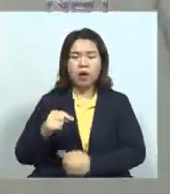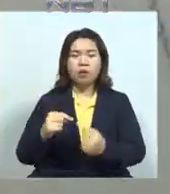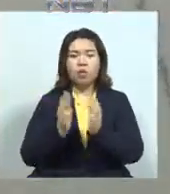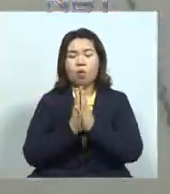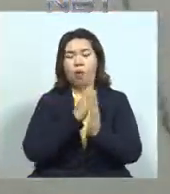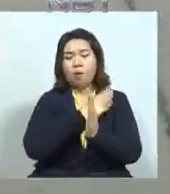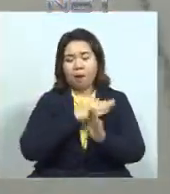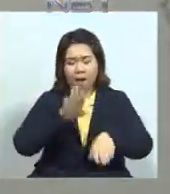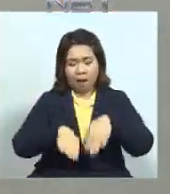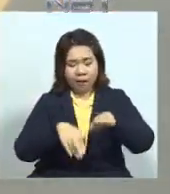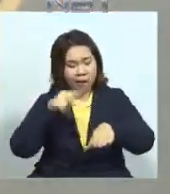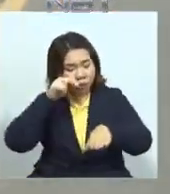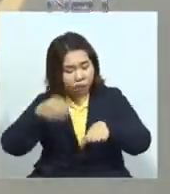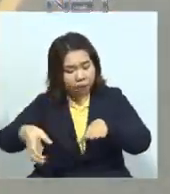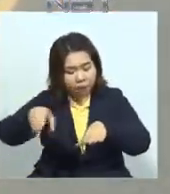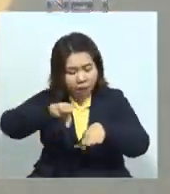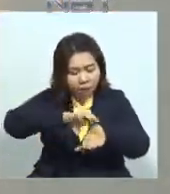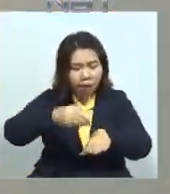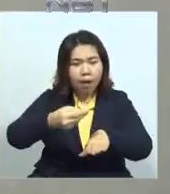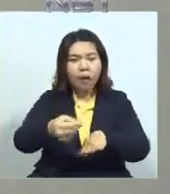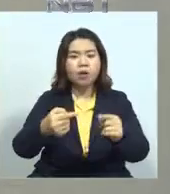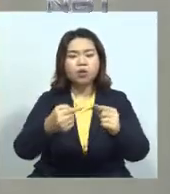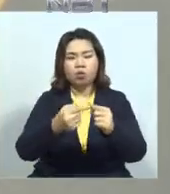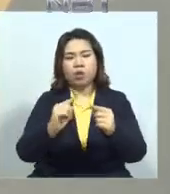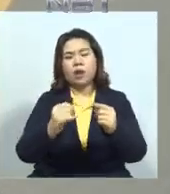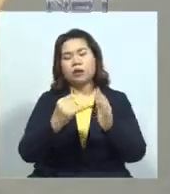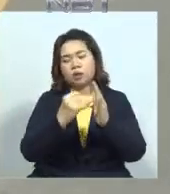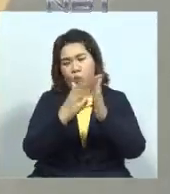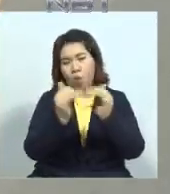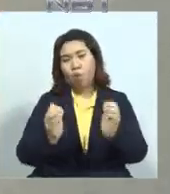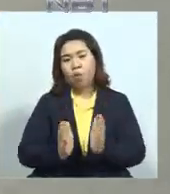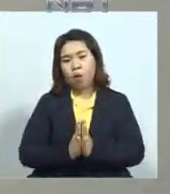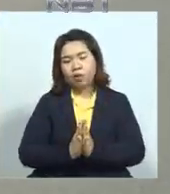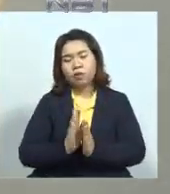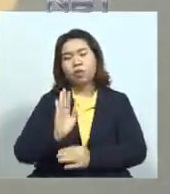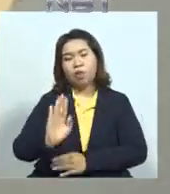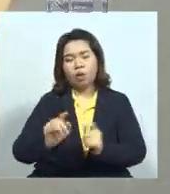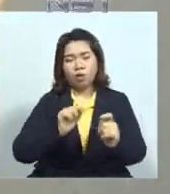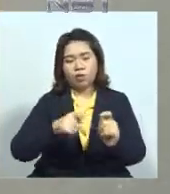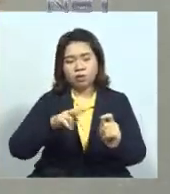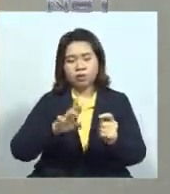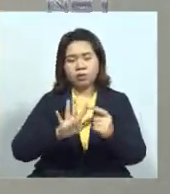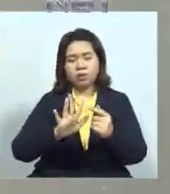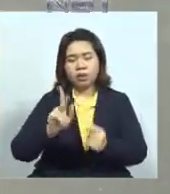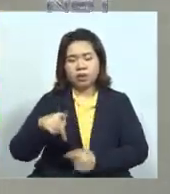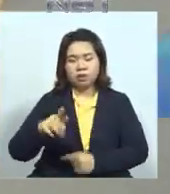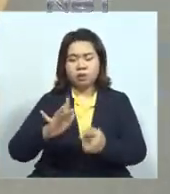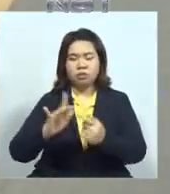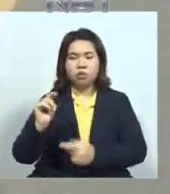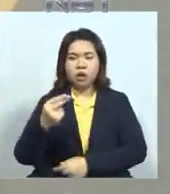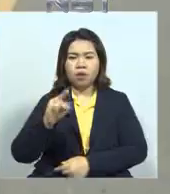ระณดินแดนศักดิ์สิทธิ์วัดพระพุทธบาทราชวรมหาวิหารอำเภอพระพุทธบาทจังหวัดสระบุรี